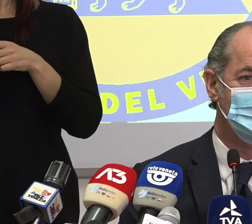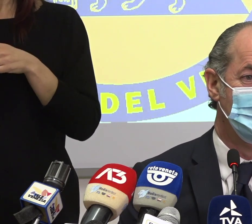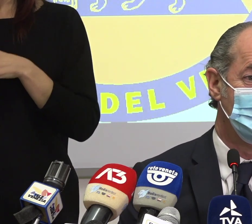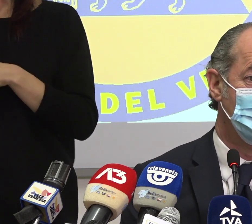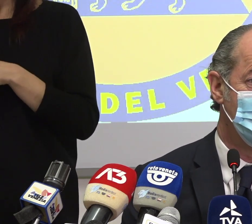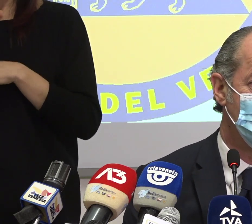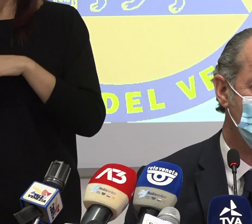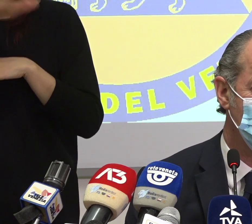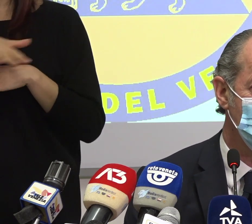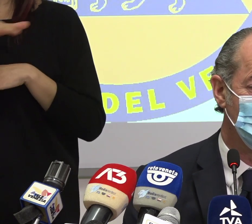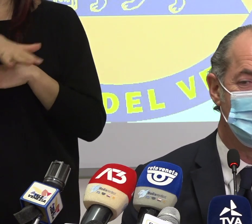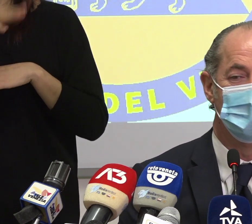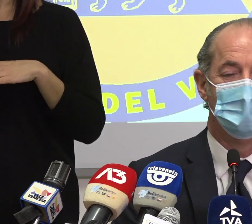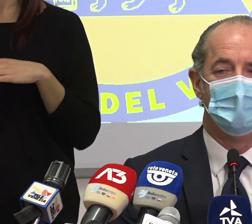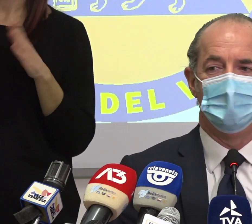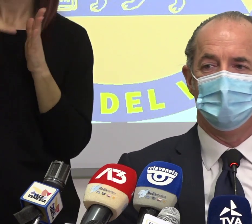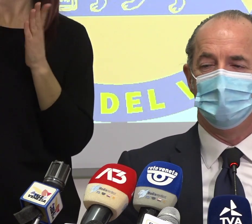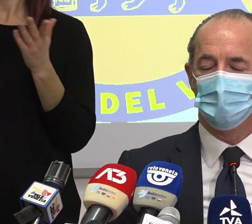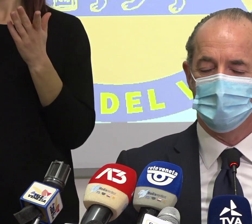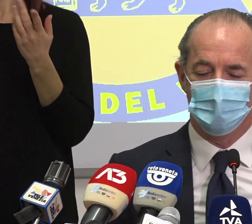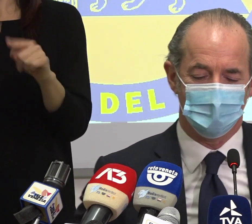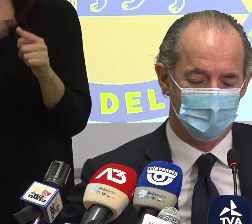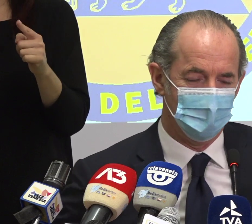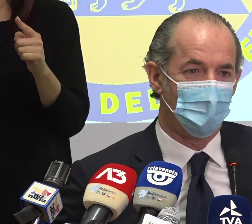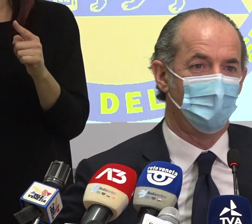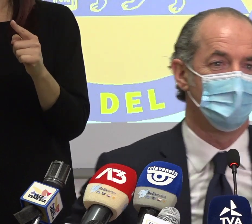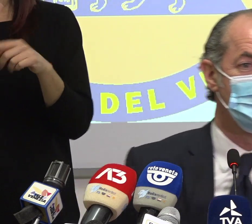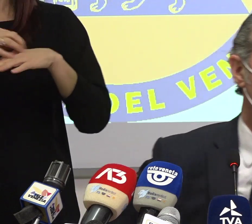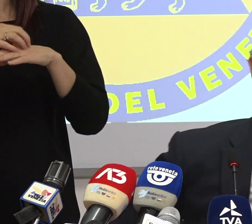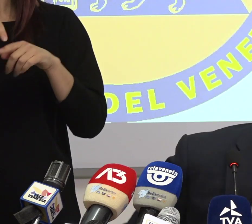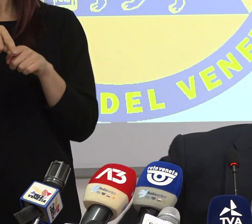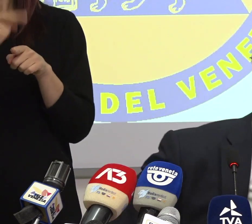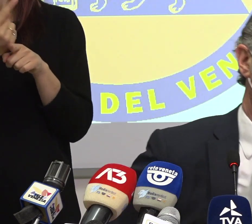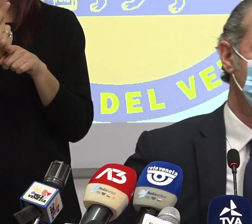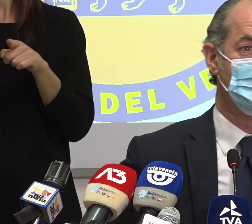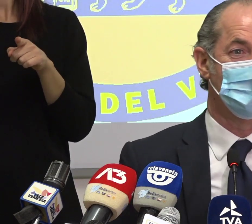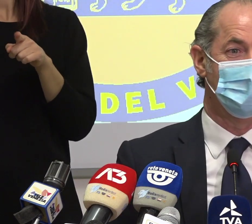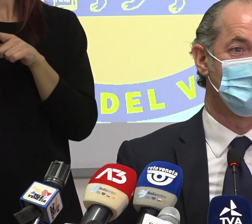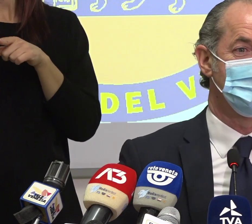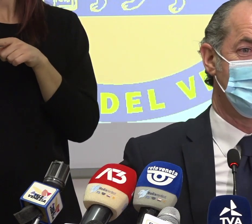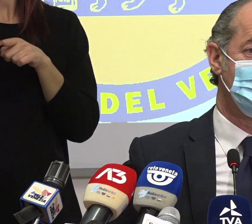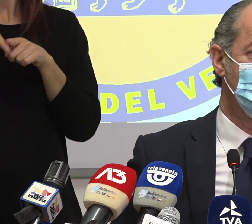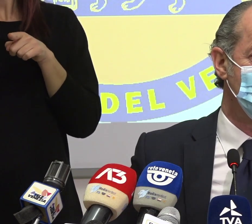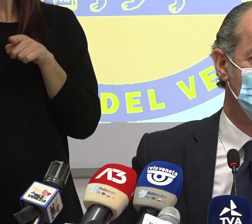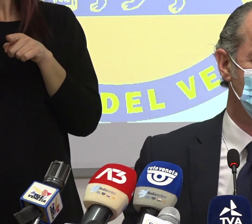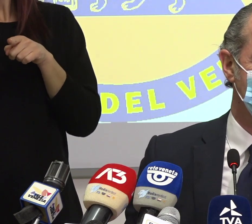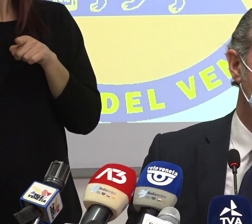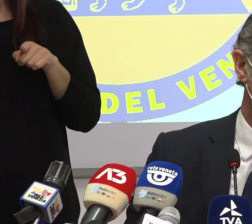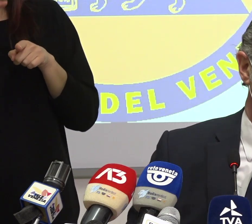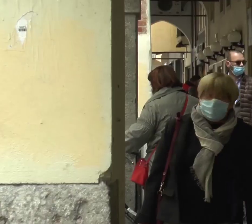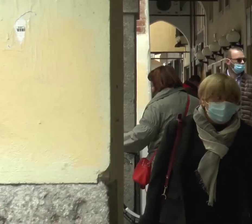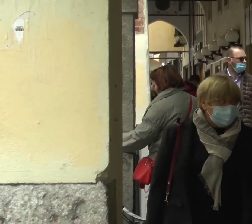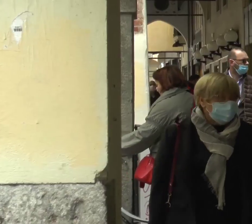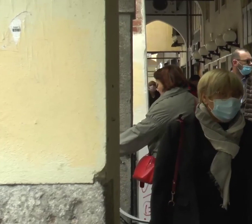zona devo avere anche un minimo di di come si dice di approfondimento nel tempo per evitare che la regione ci resti mesi in una